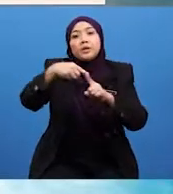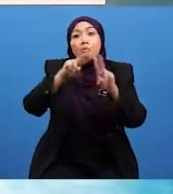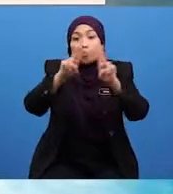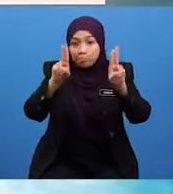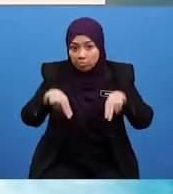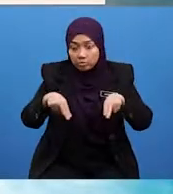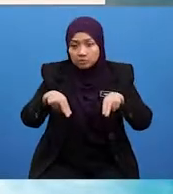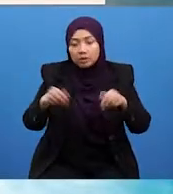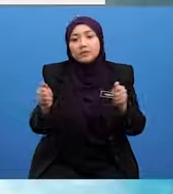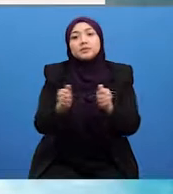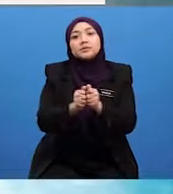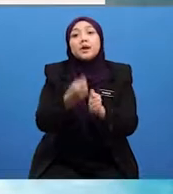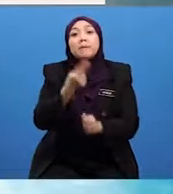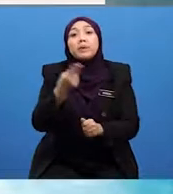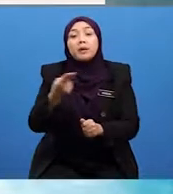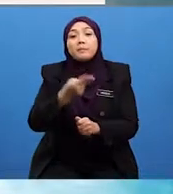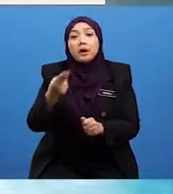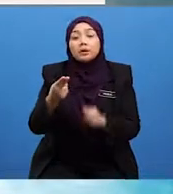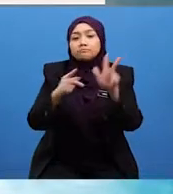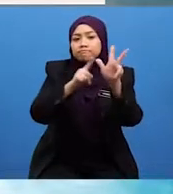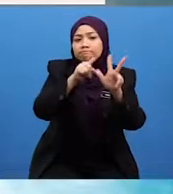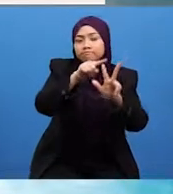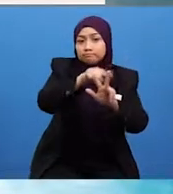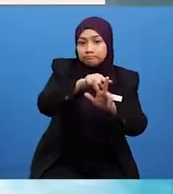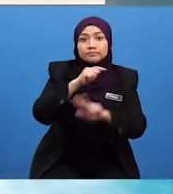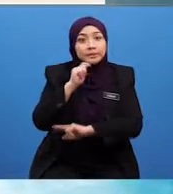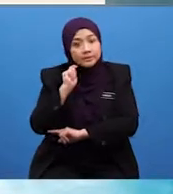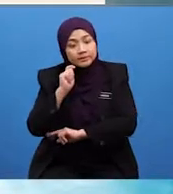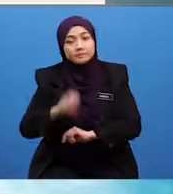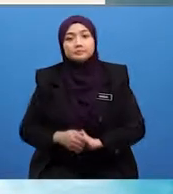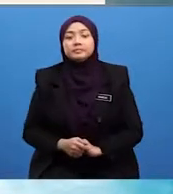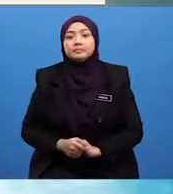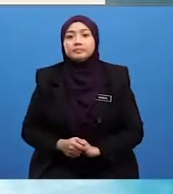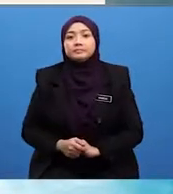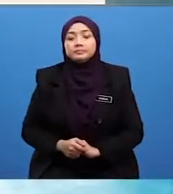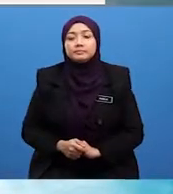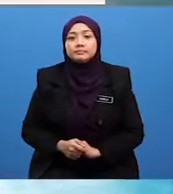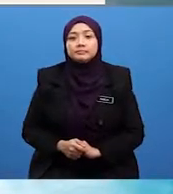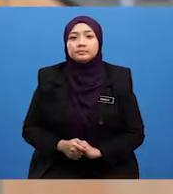dengan bahan berasid, beralkali dan neutral.